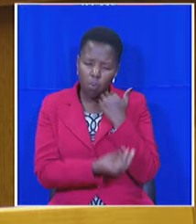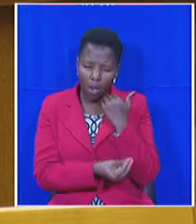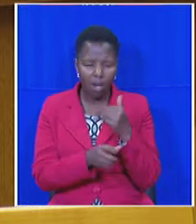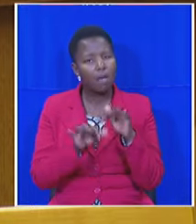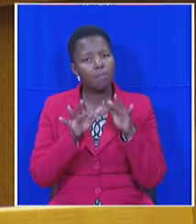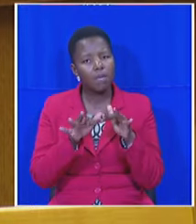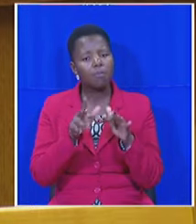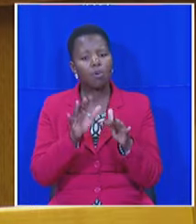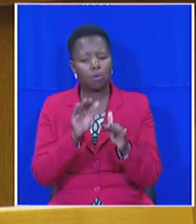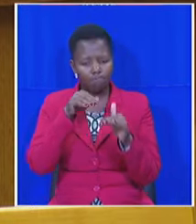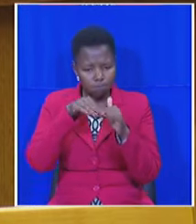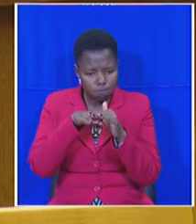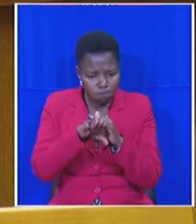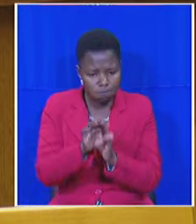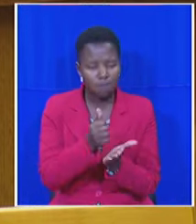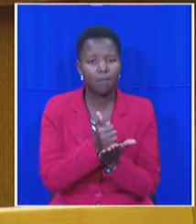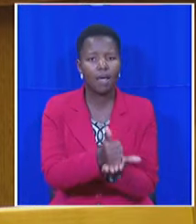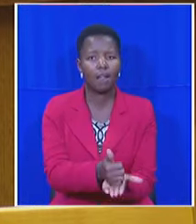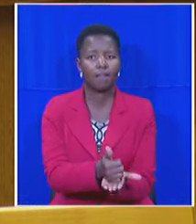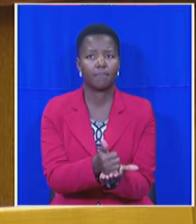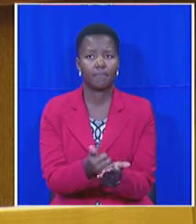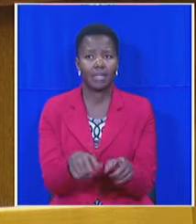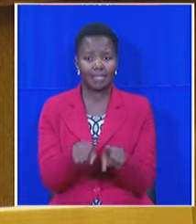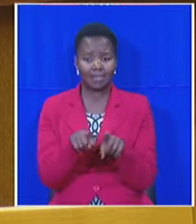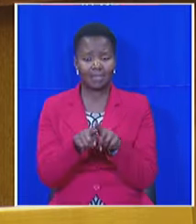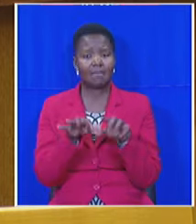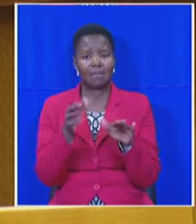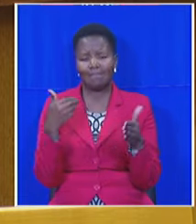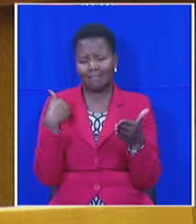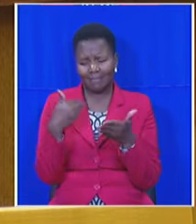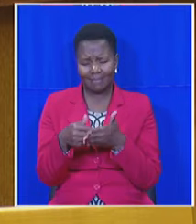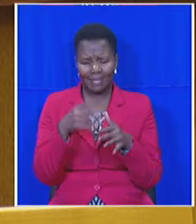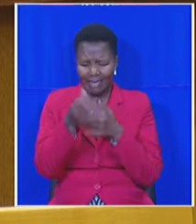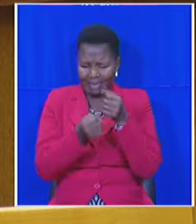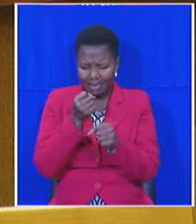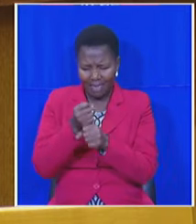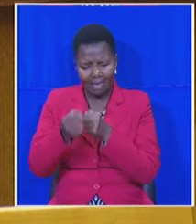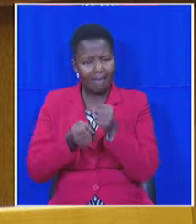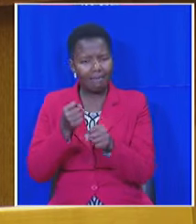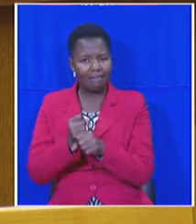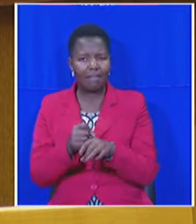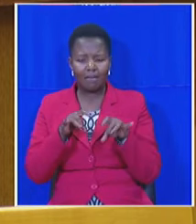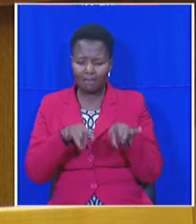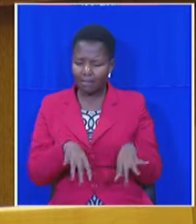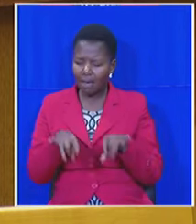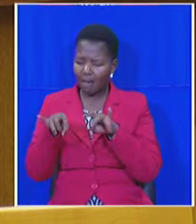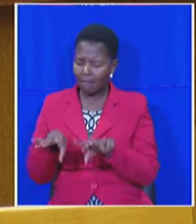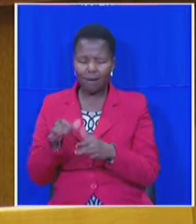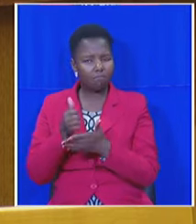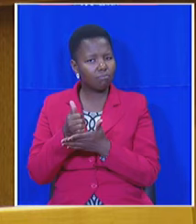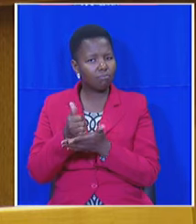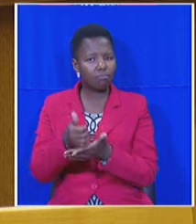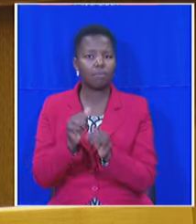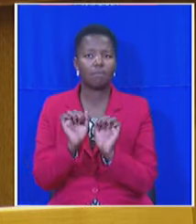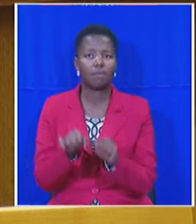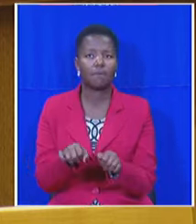ekade besalele emuva iminyaka eminingi. Lolu hlahlo zimali ke esize ngalo namhlanje yilolo esithi ngempela lizokwazi